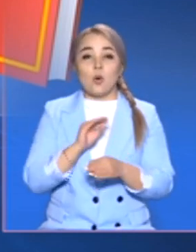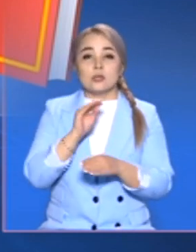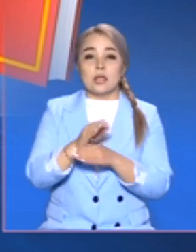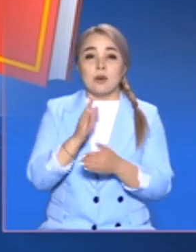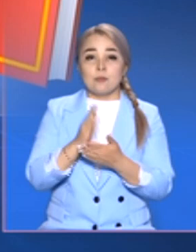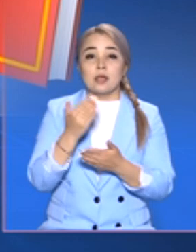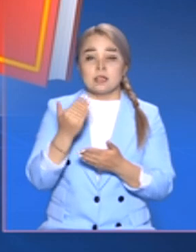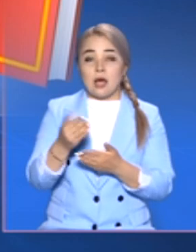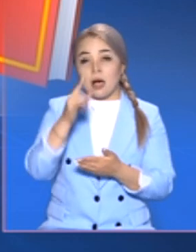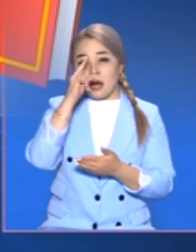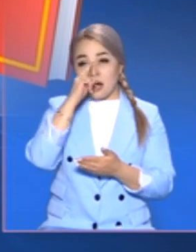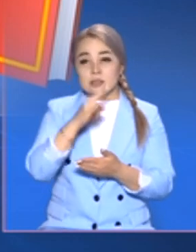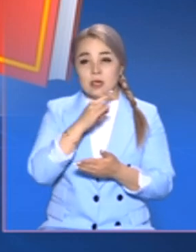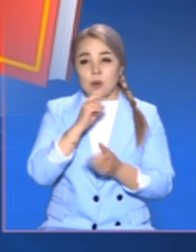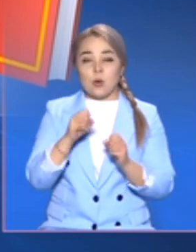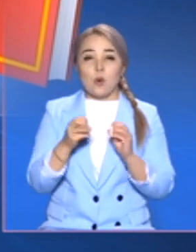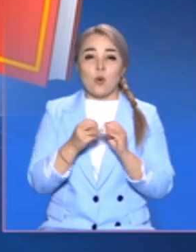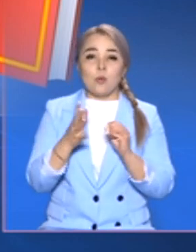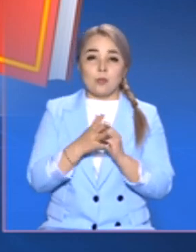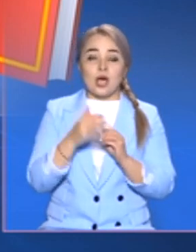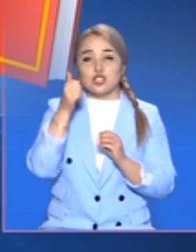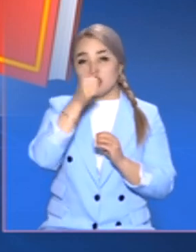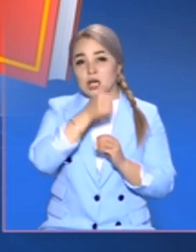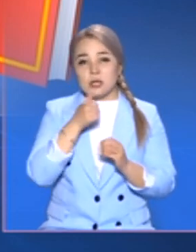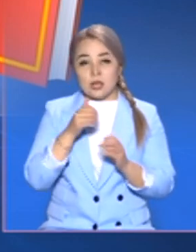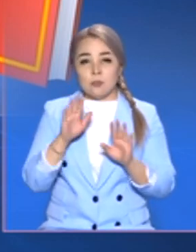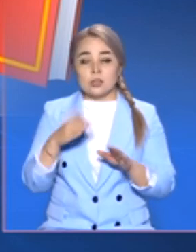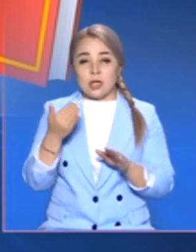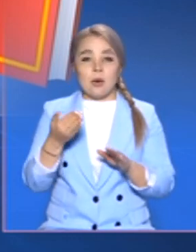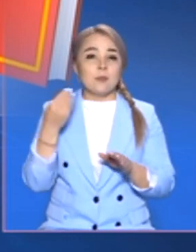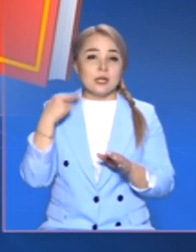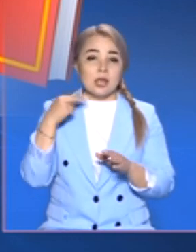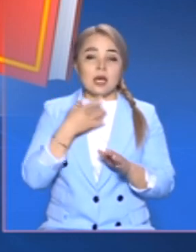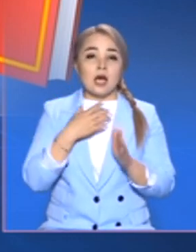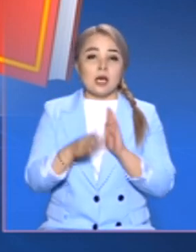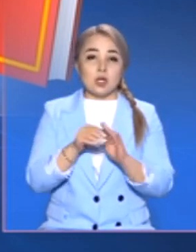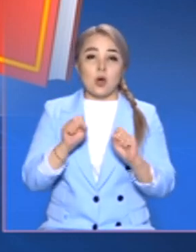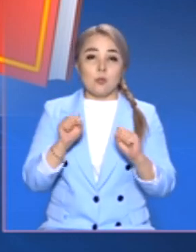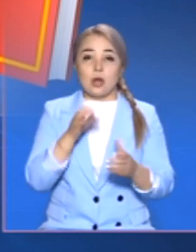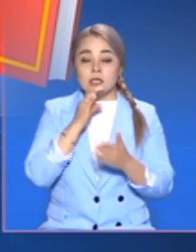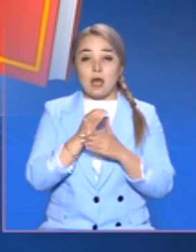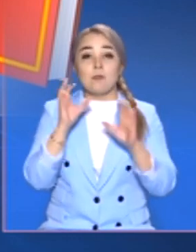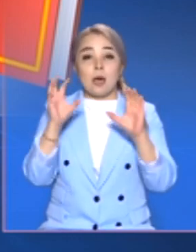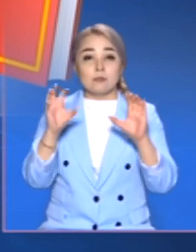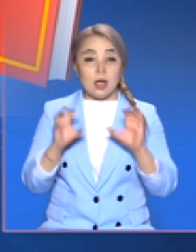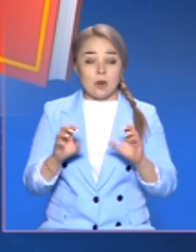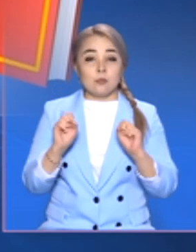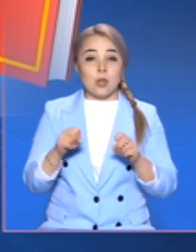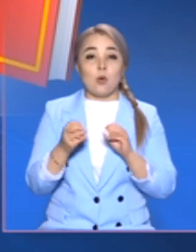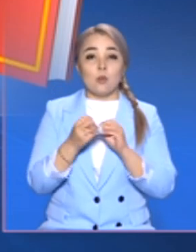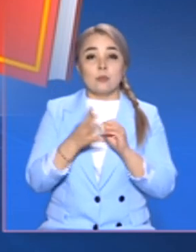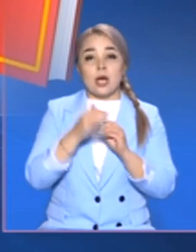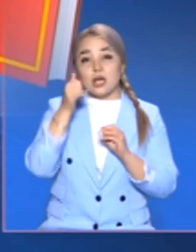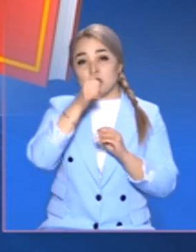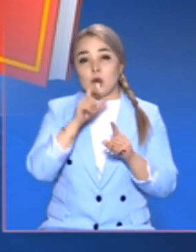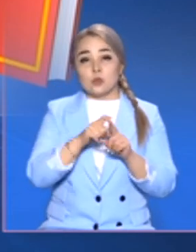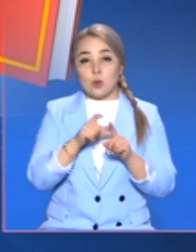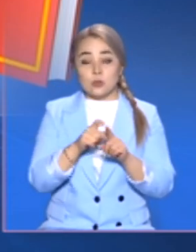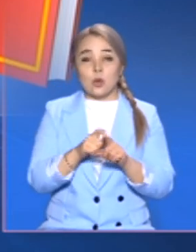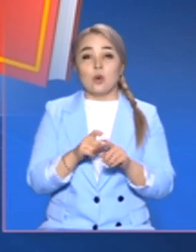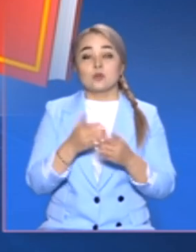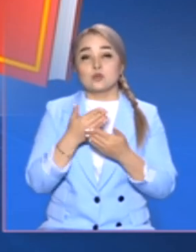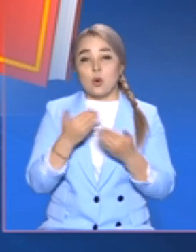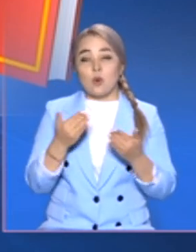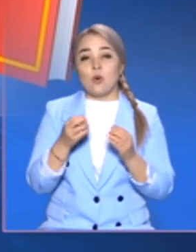қосылды. Қазақстанда кемінде 15 жыл тұрған адам президент болып сайлана алады деген бапта кемінде 15 жыл деген